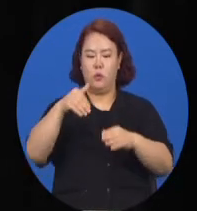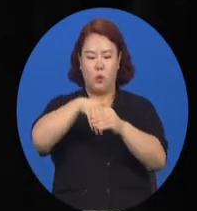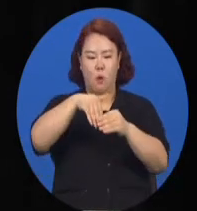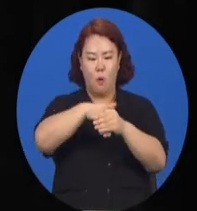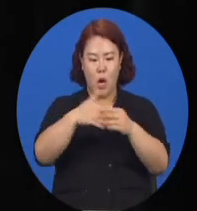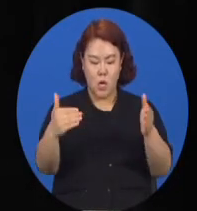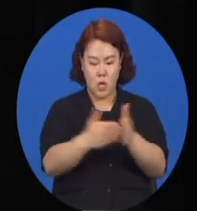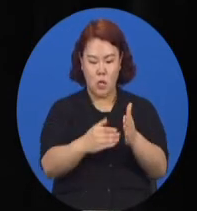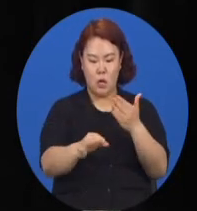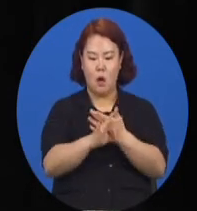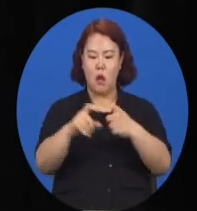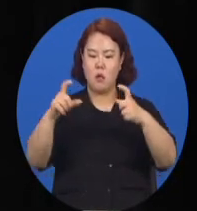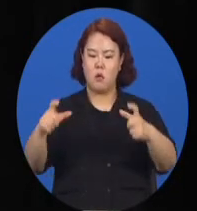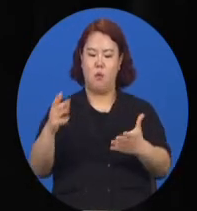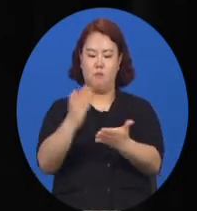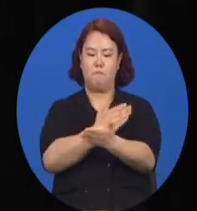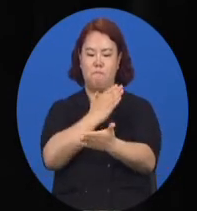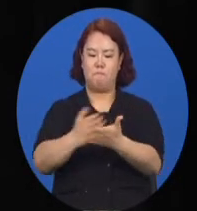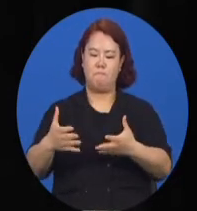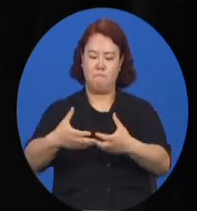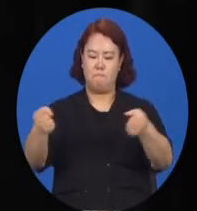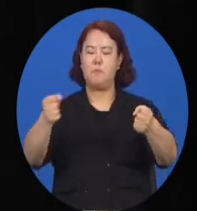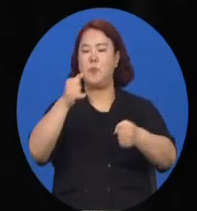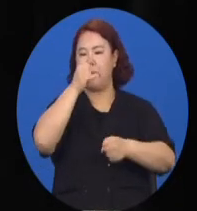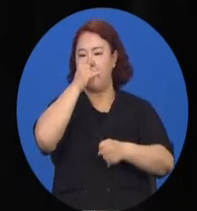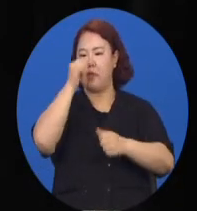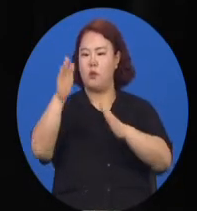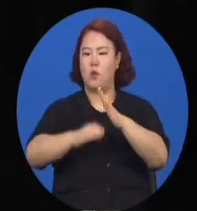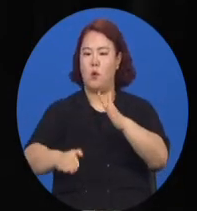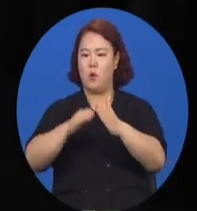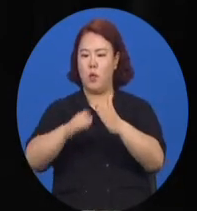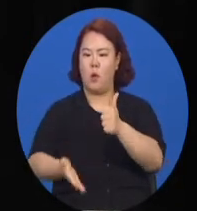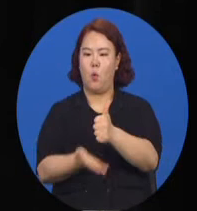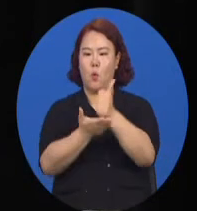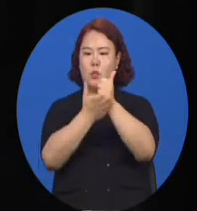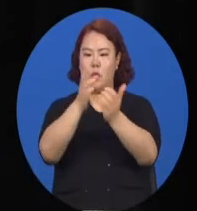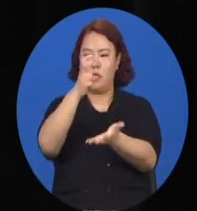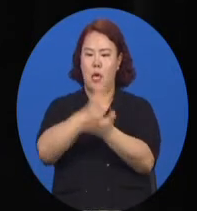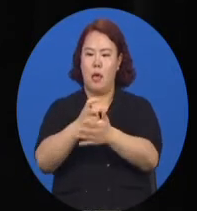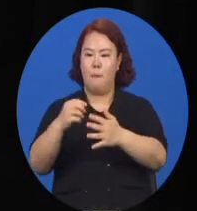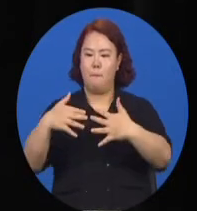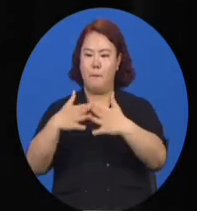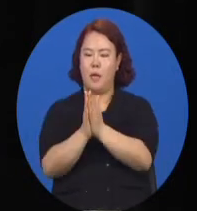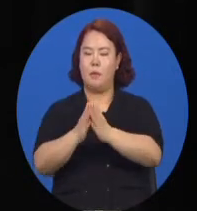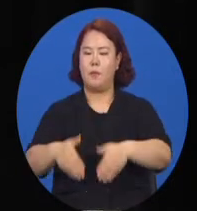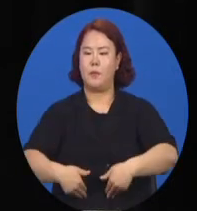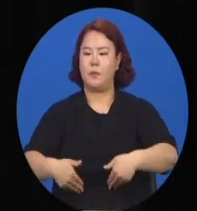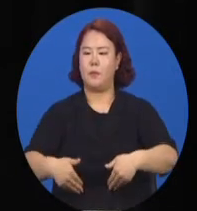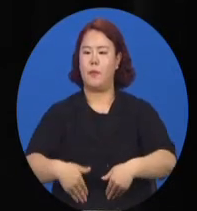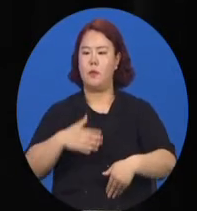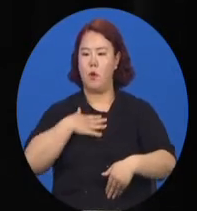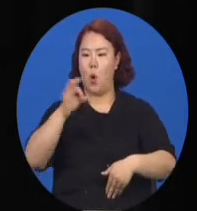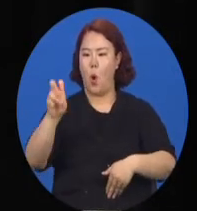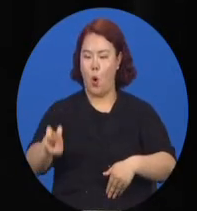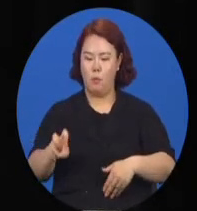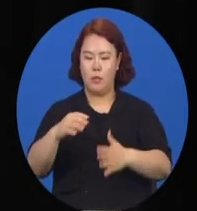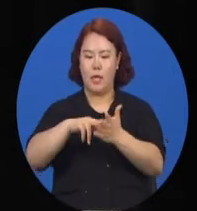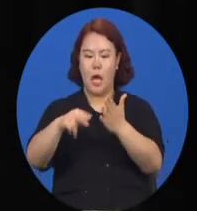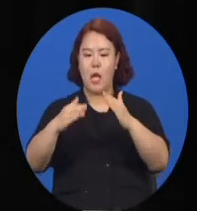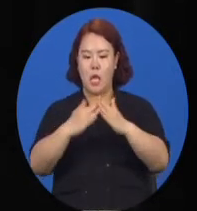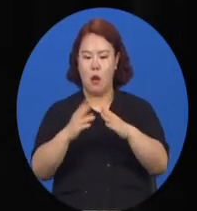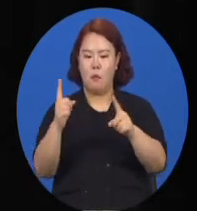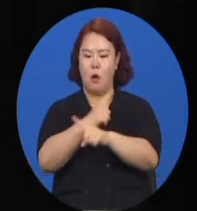4분 5열됩니다. 정당 공천제 폐지되어야 합니다. 저 엄재창은 단양을 바꾸겠습니다.